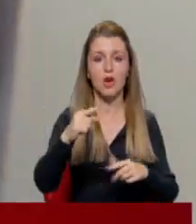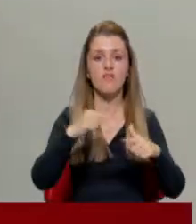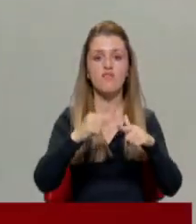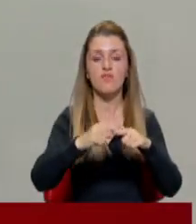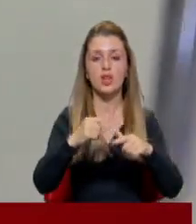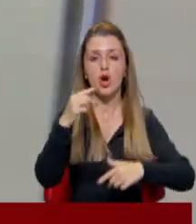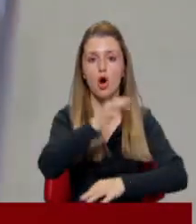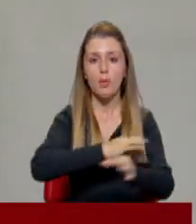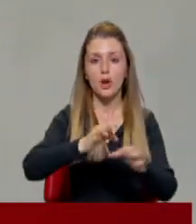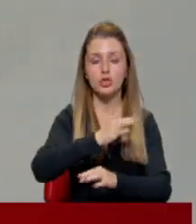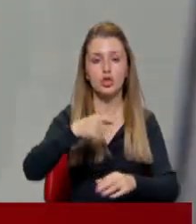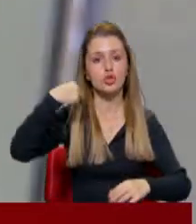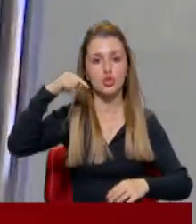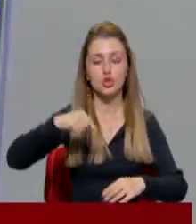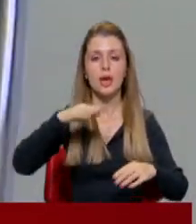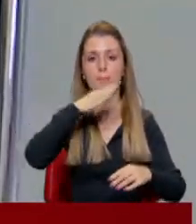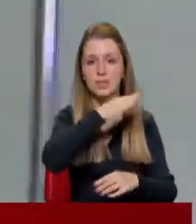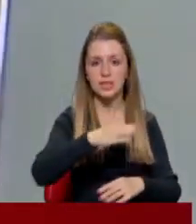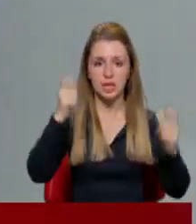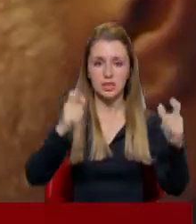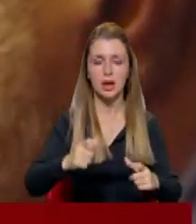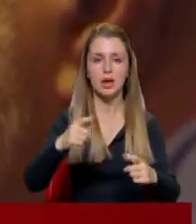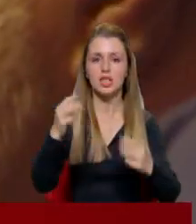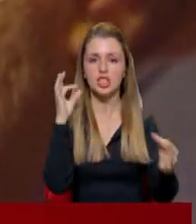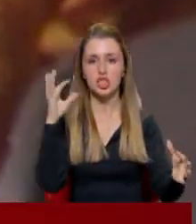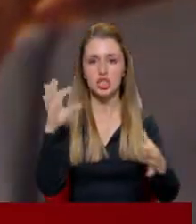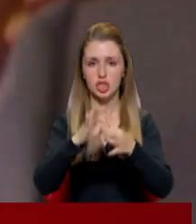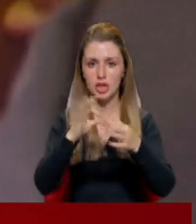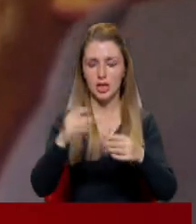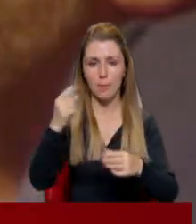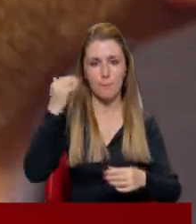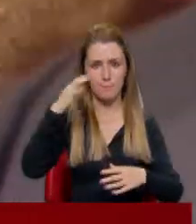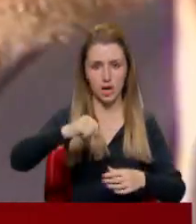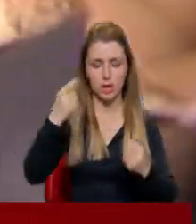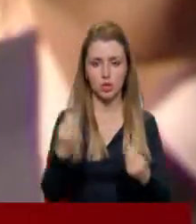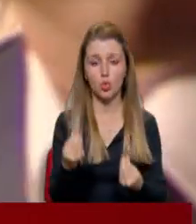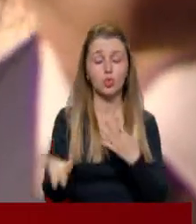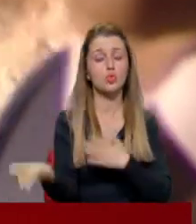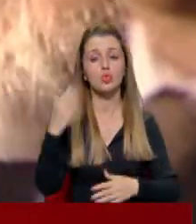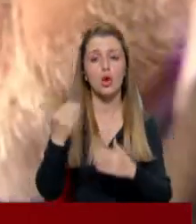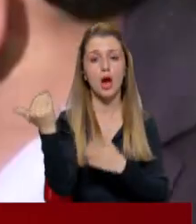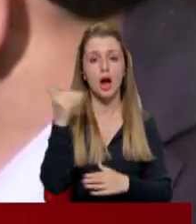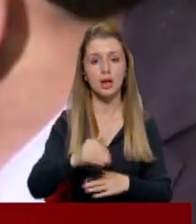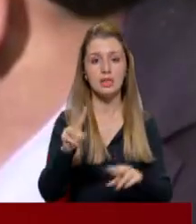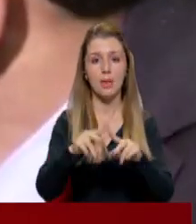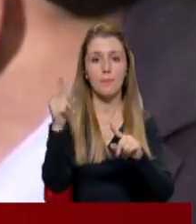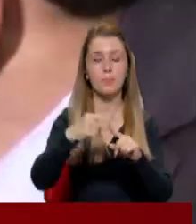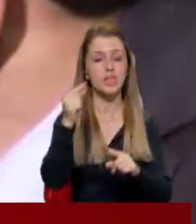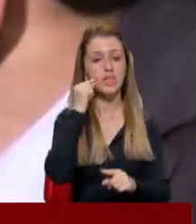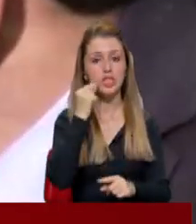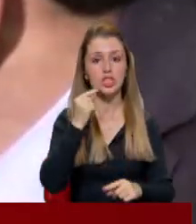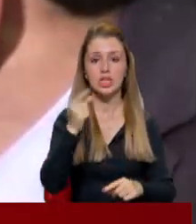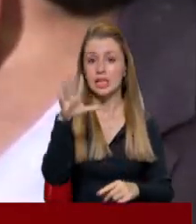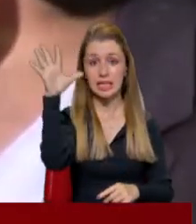Suriye Libya Mısır ilişkilerinin hep merkezindeydi şimdi Dışişleri Bakanlığı koltuğunda arkasında bıraktığı MİT koltuğu içinse